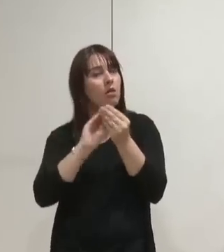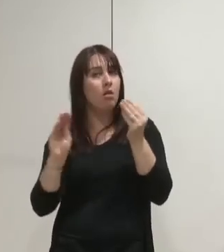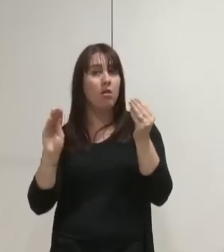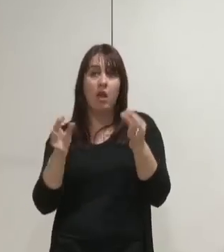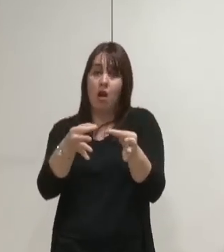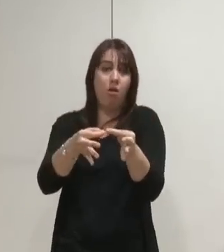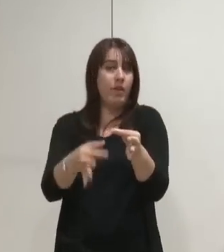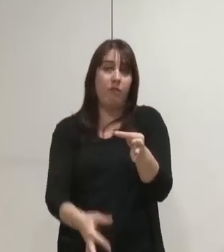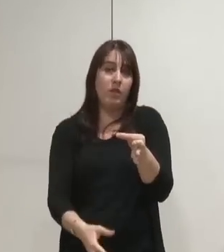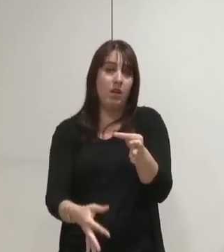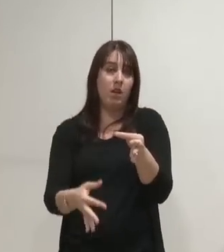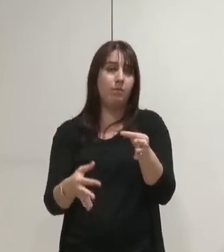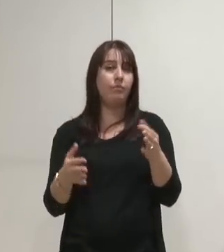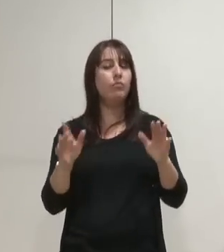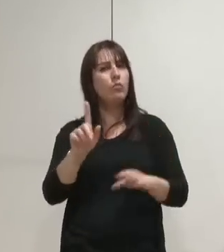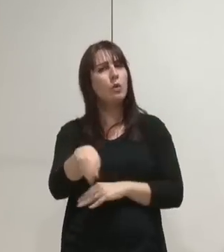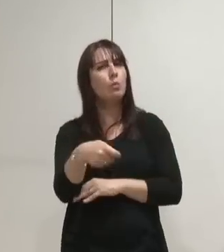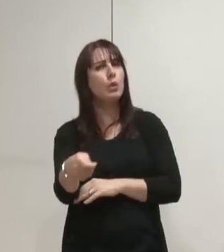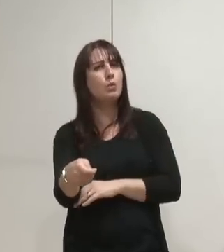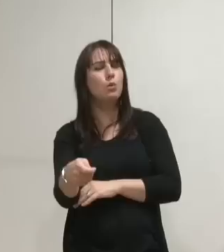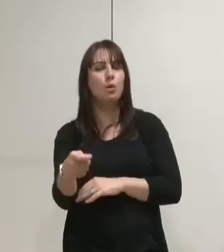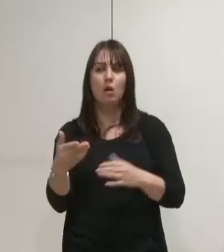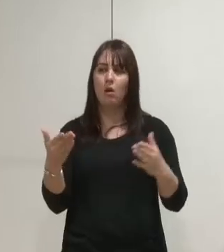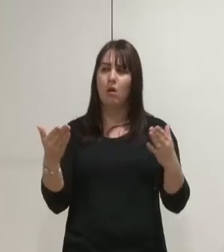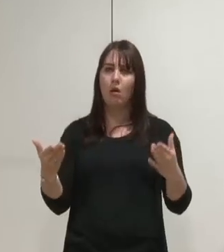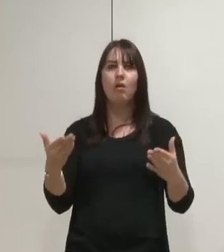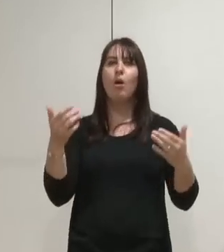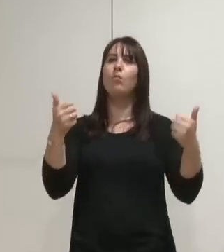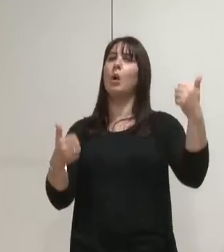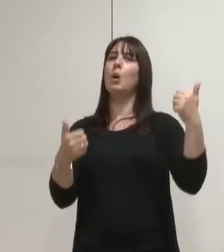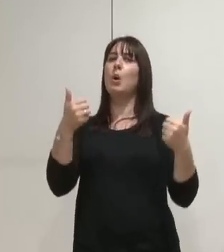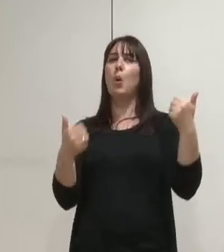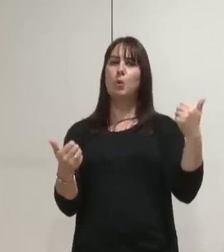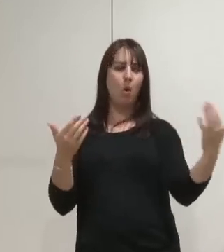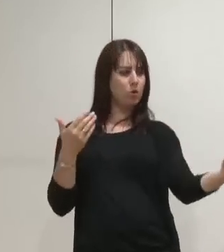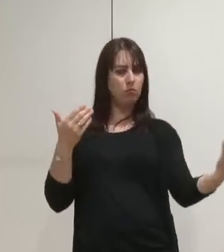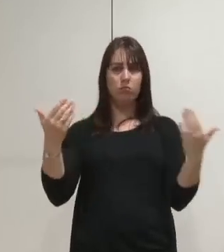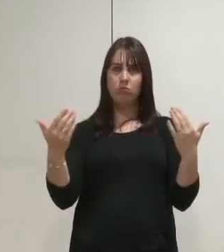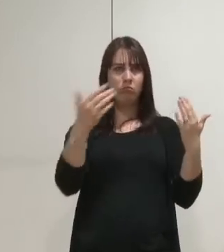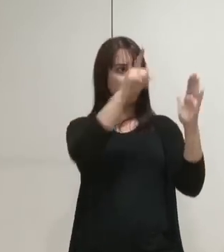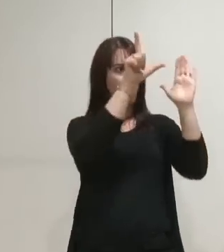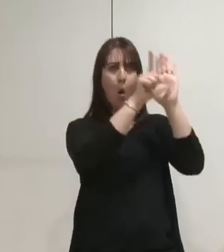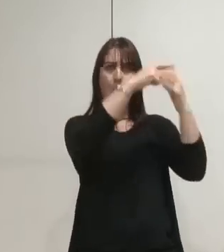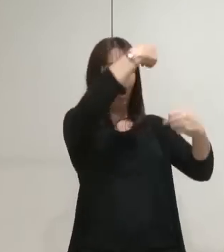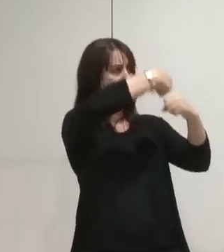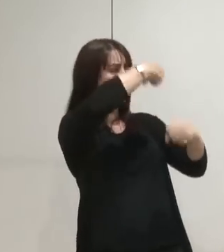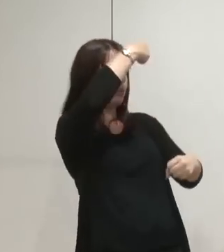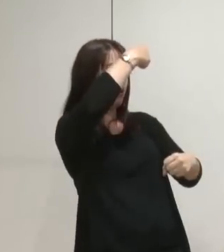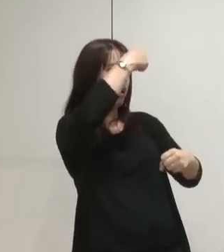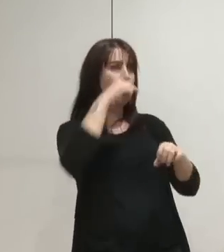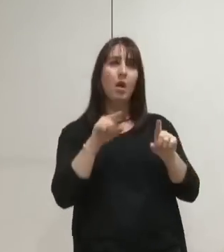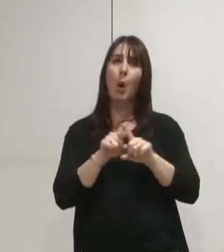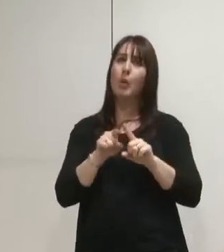Infiné bien que ayant fait appel à la à la concurrence parce que c'est la loi et parce que c'est